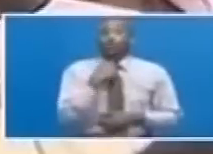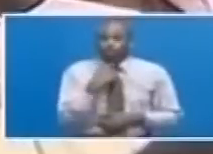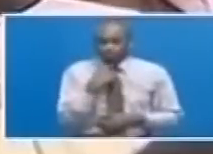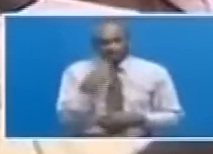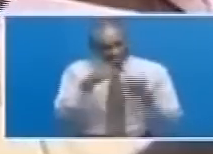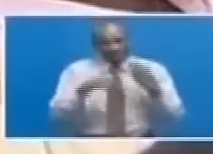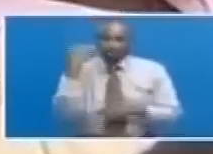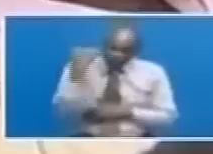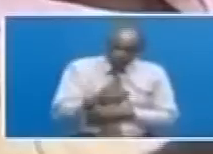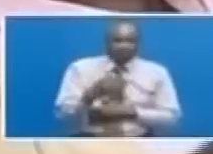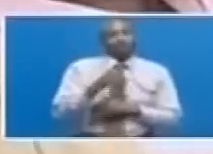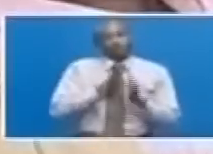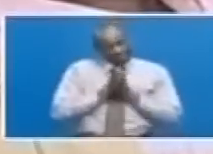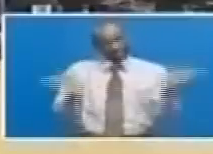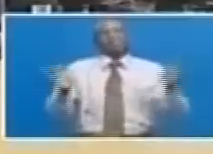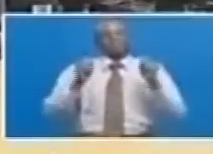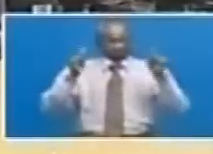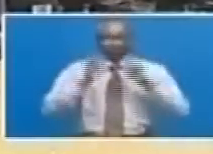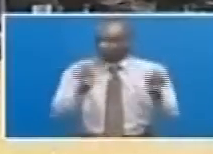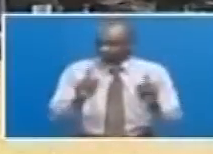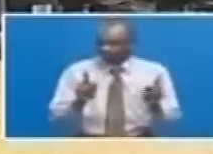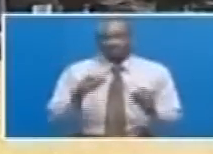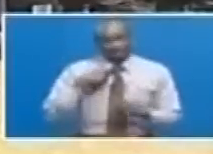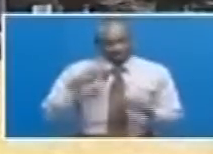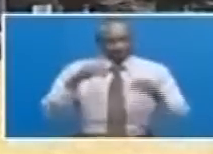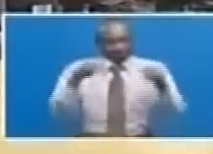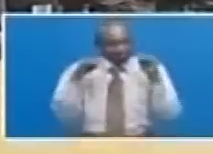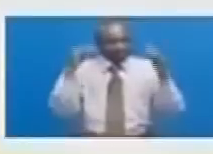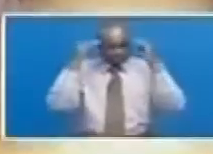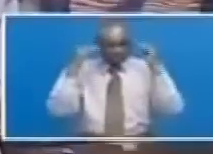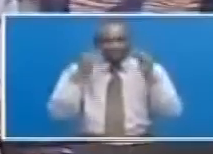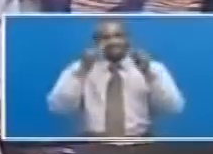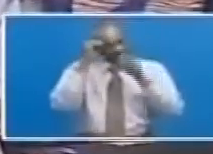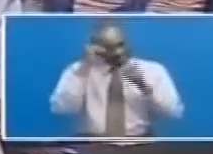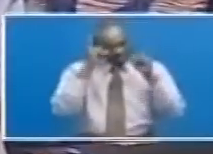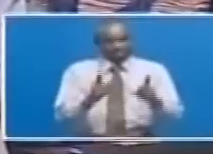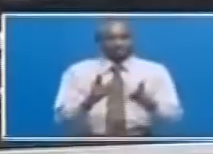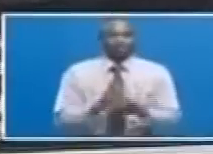usitisha mgomo wa wafanyikazi wote wa umma huku uamuzi wa mahakama ukisubiriwa.